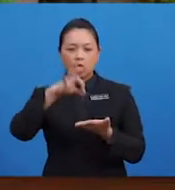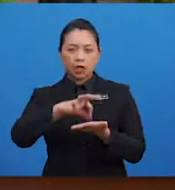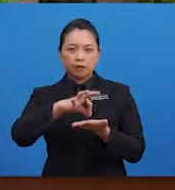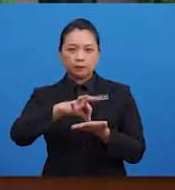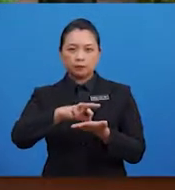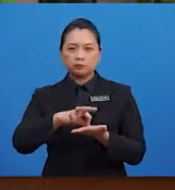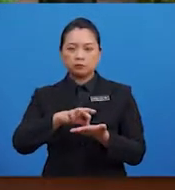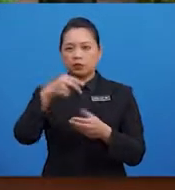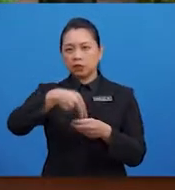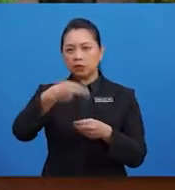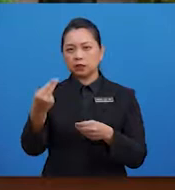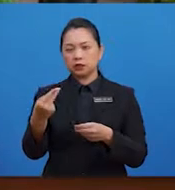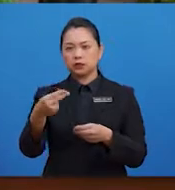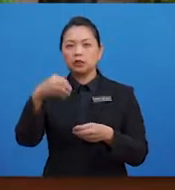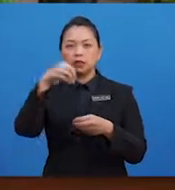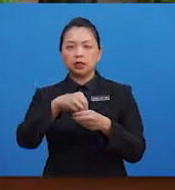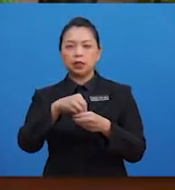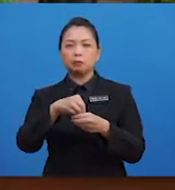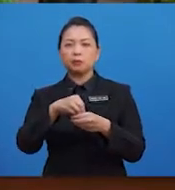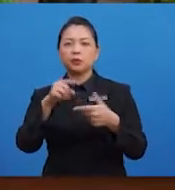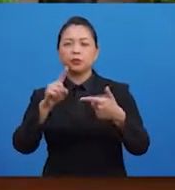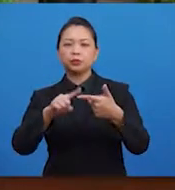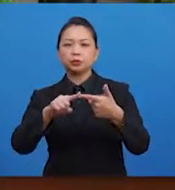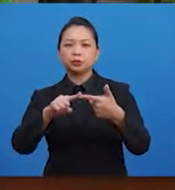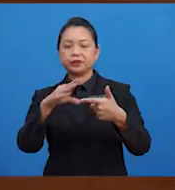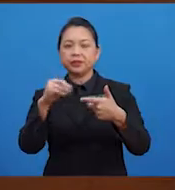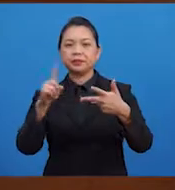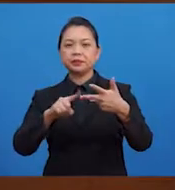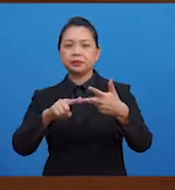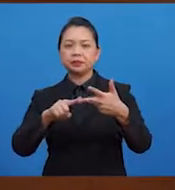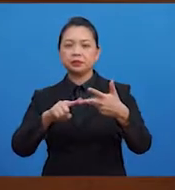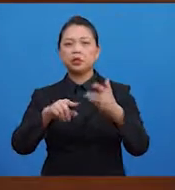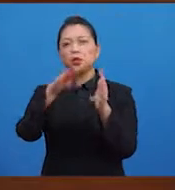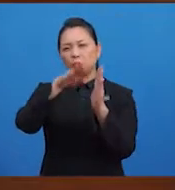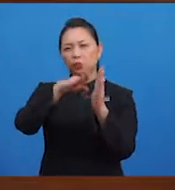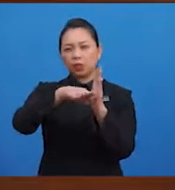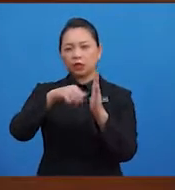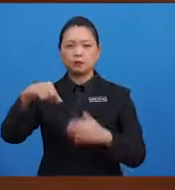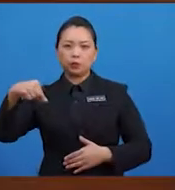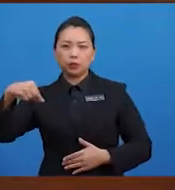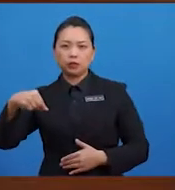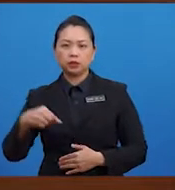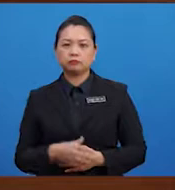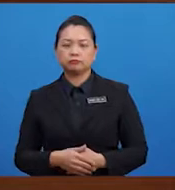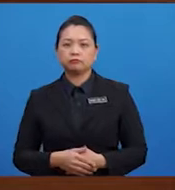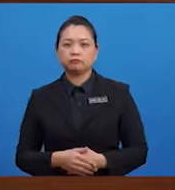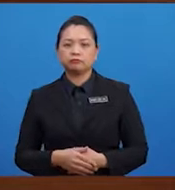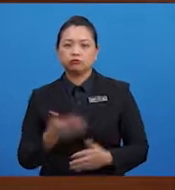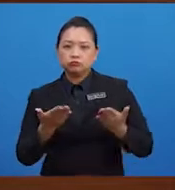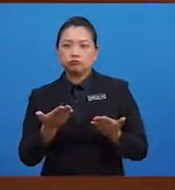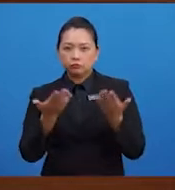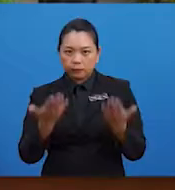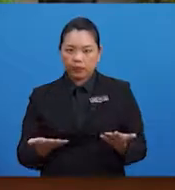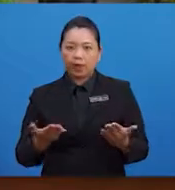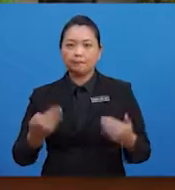yang dihasilkan adalah dalam grade 2 dan 3 iaitu kurang berkualiti dari segi berat